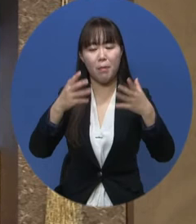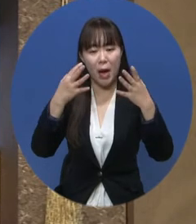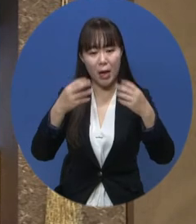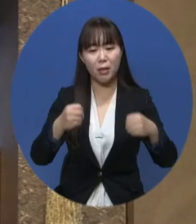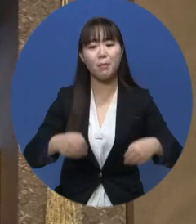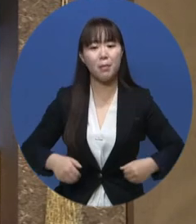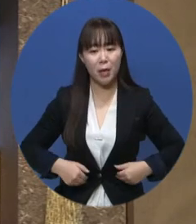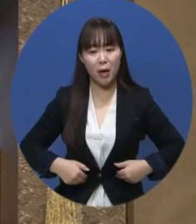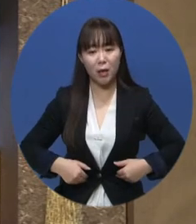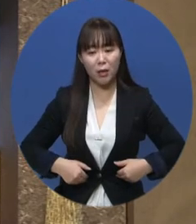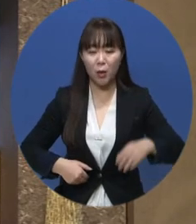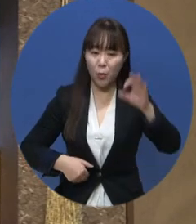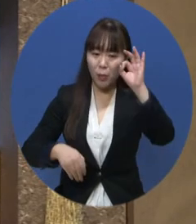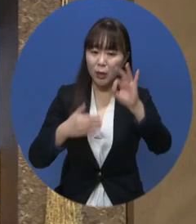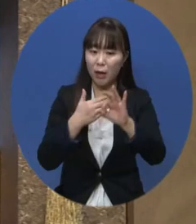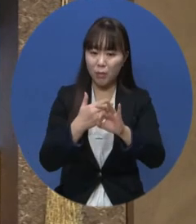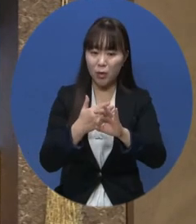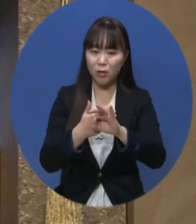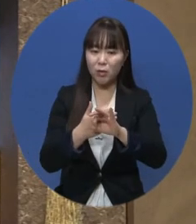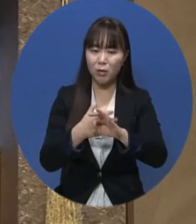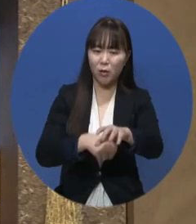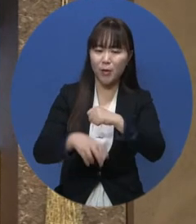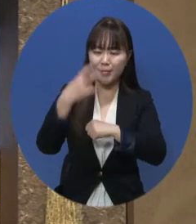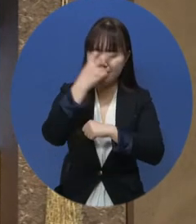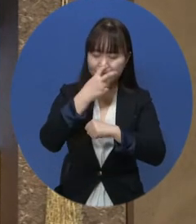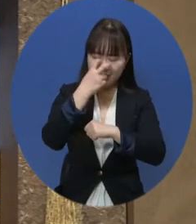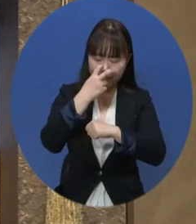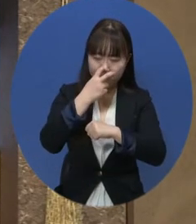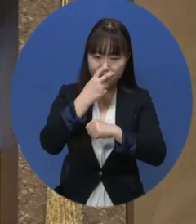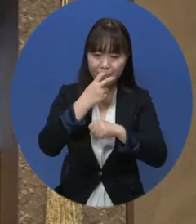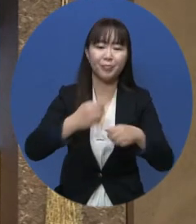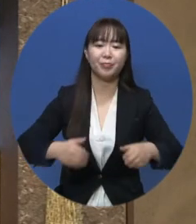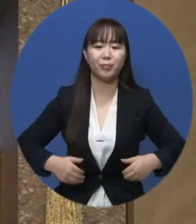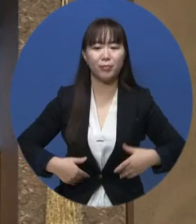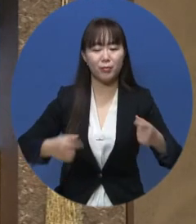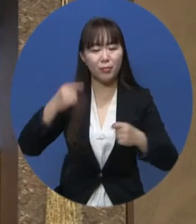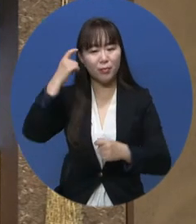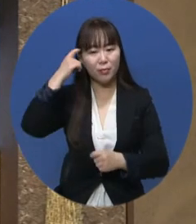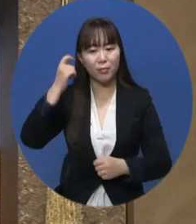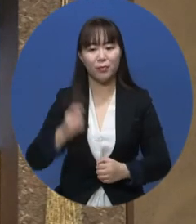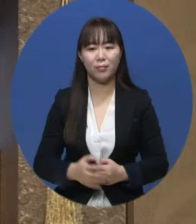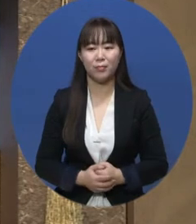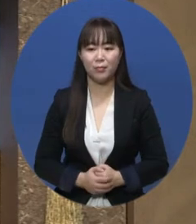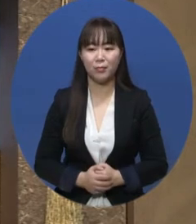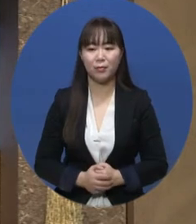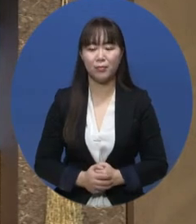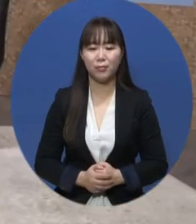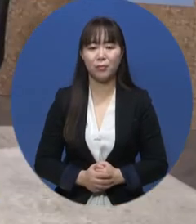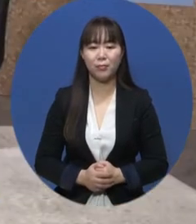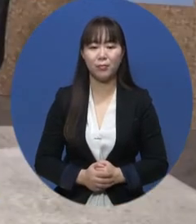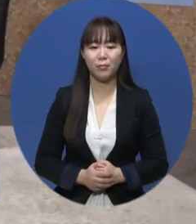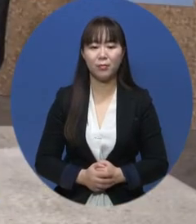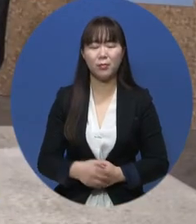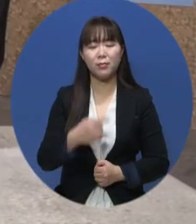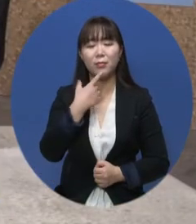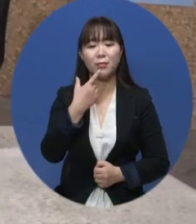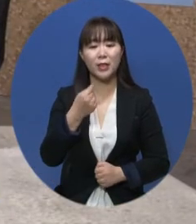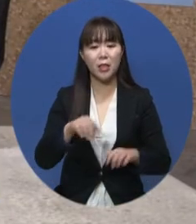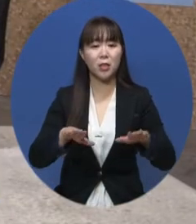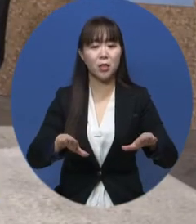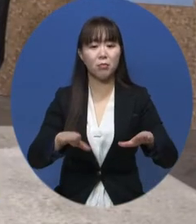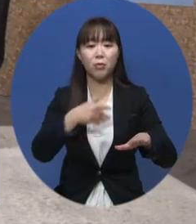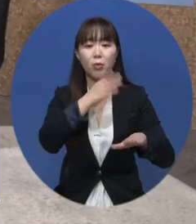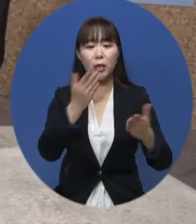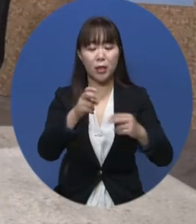많이 해야 된다고 본다면 예. 적극 검토를 해주셔야 되지 않나 생각을 하고 있습니다. 네, 맞습니다. 그러니까 지금 이제